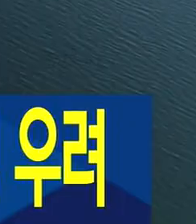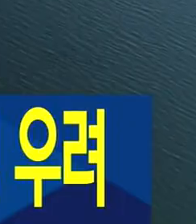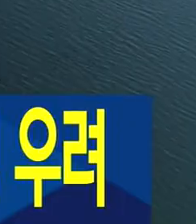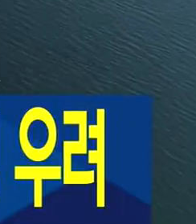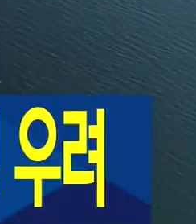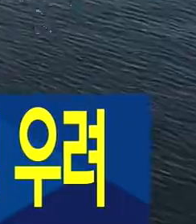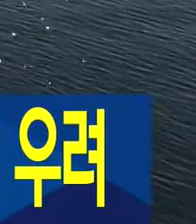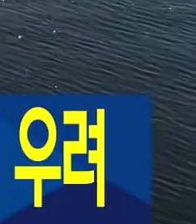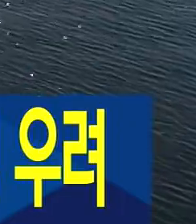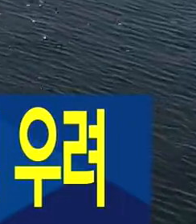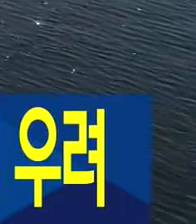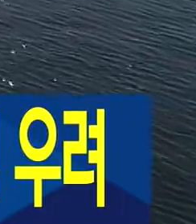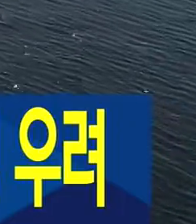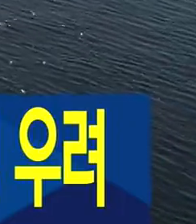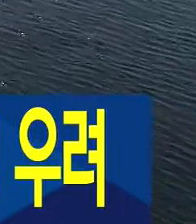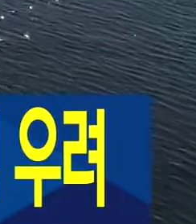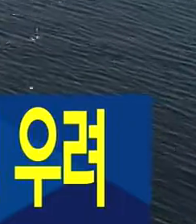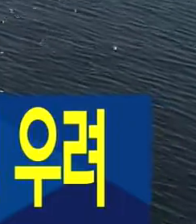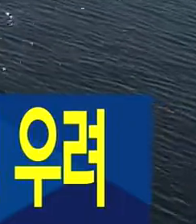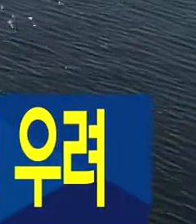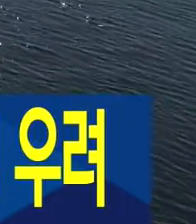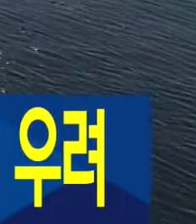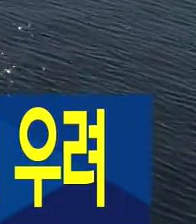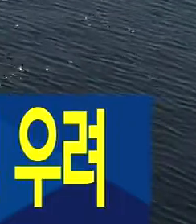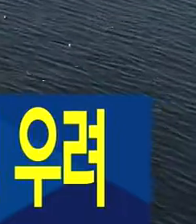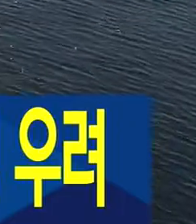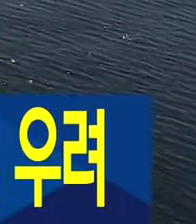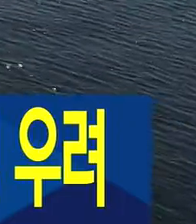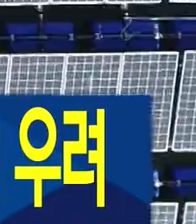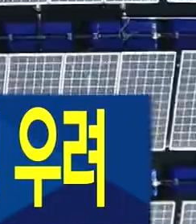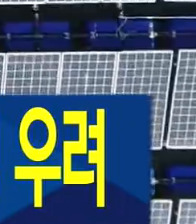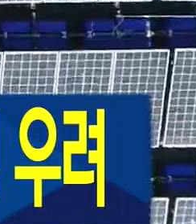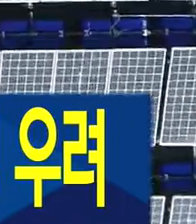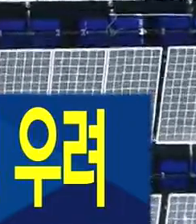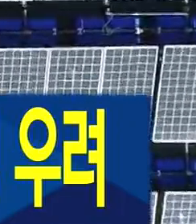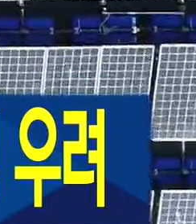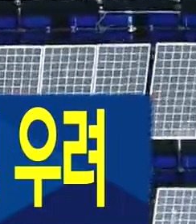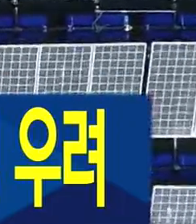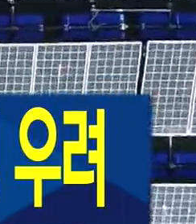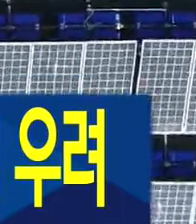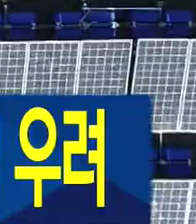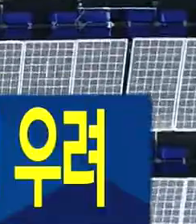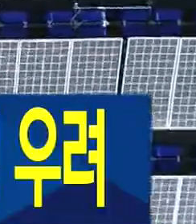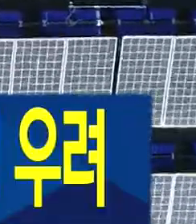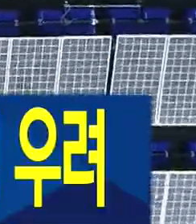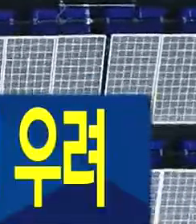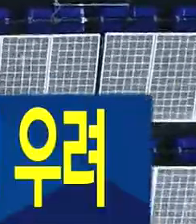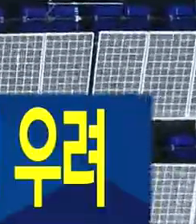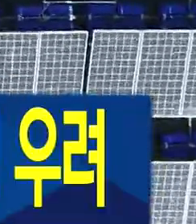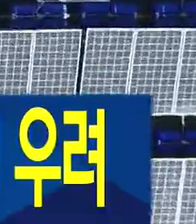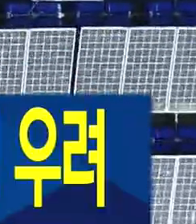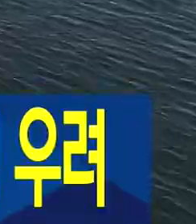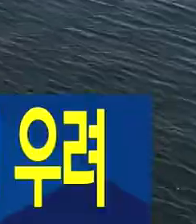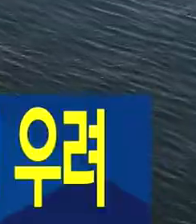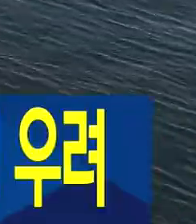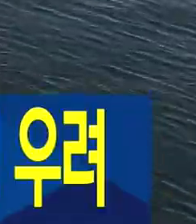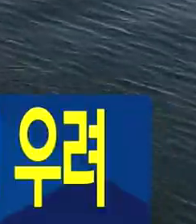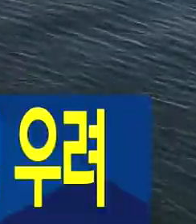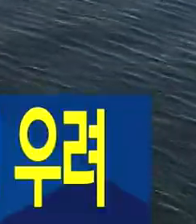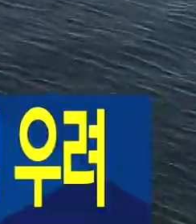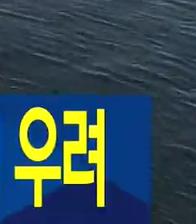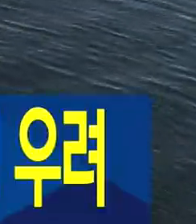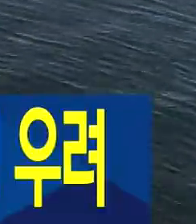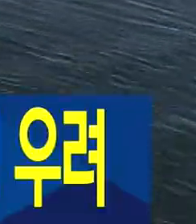세만금에 추진 중인 수상태양광 사업이 속도를 내지 못하고 있습니다. 감사원 지적에 이어서 송변전 설비공사 업체